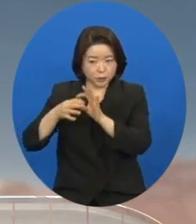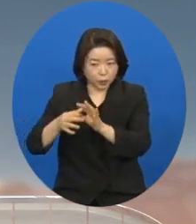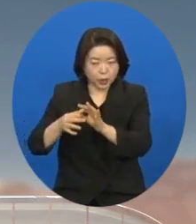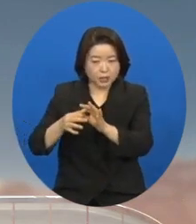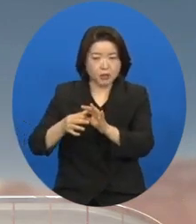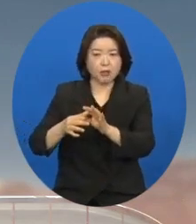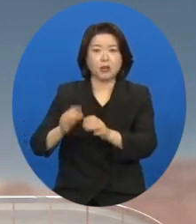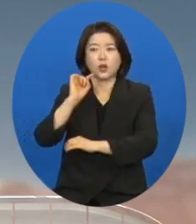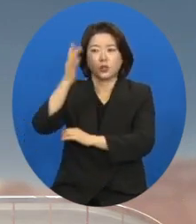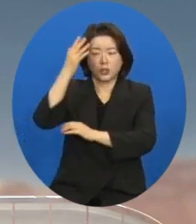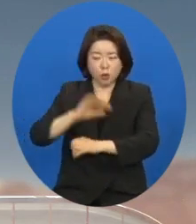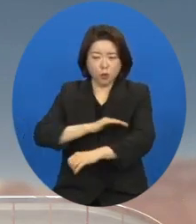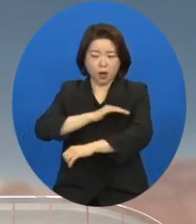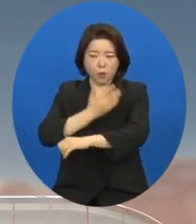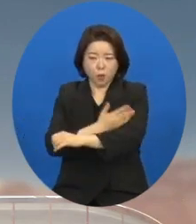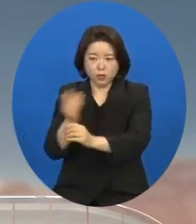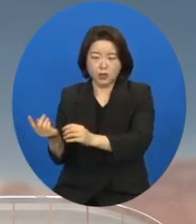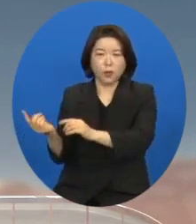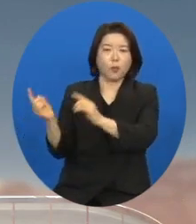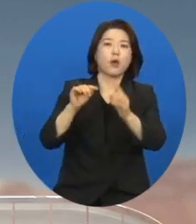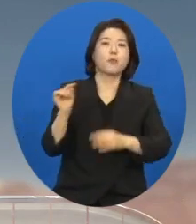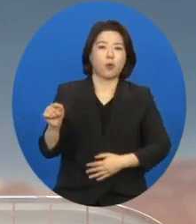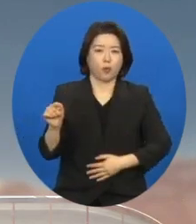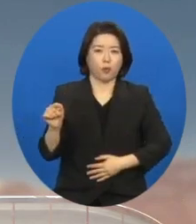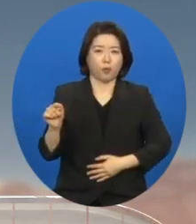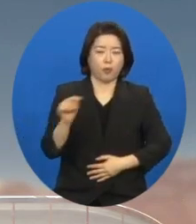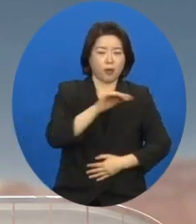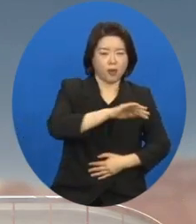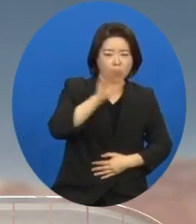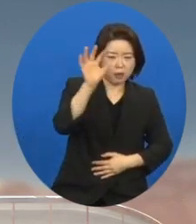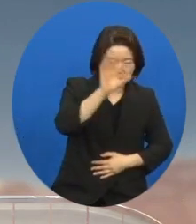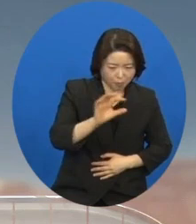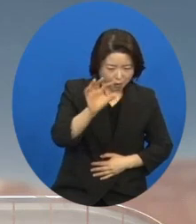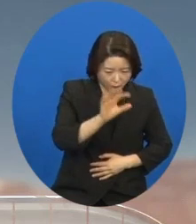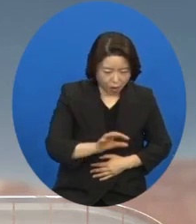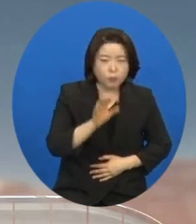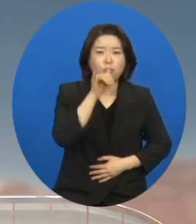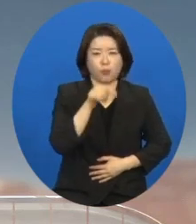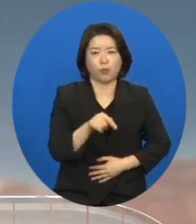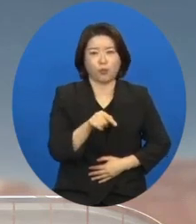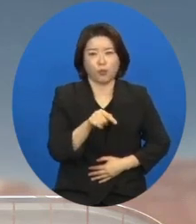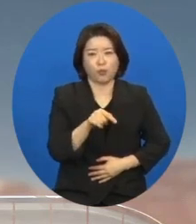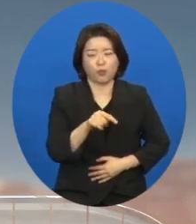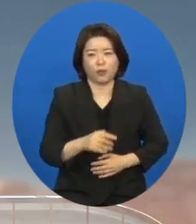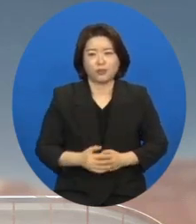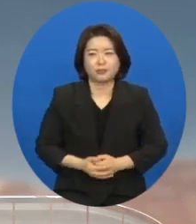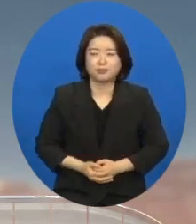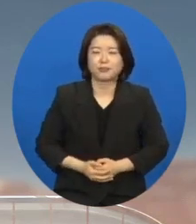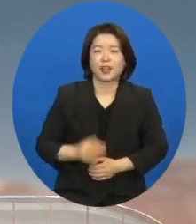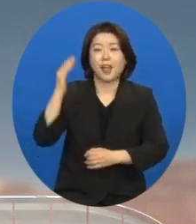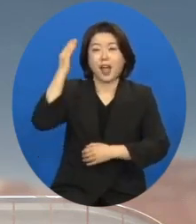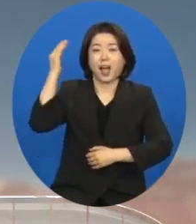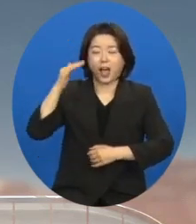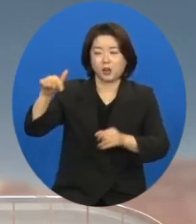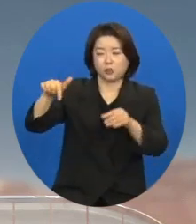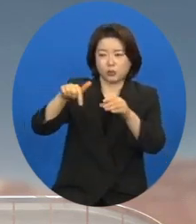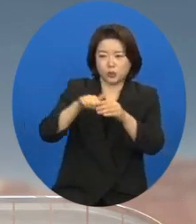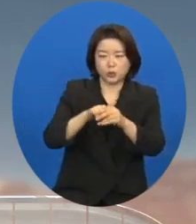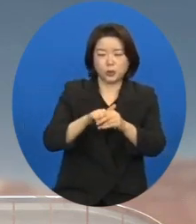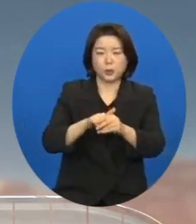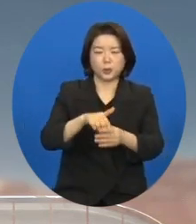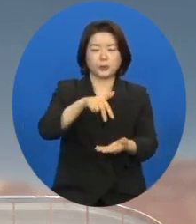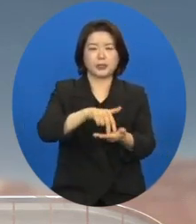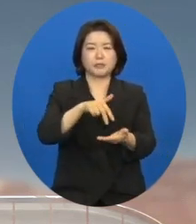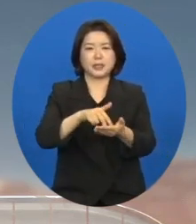반복이에요. 코로나를 지나면서 사실 우리 한국교회를 비롯한 기독교의 위상이 많이 줄어들었죠.